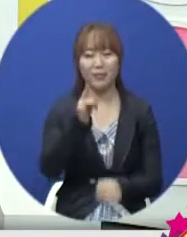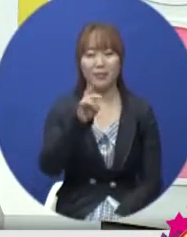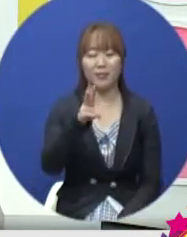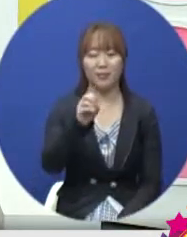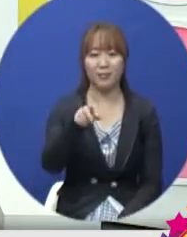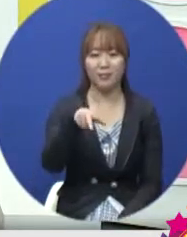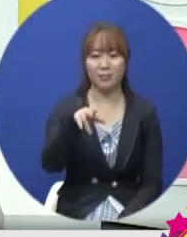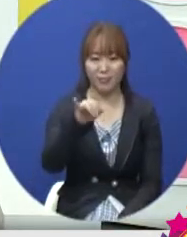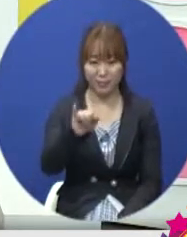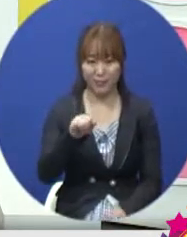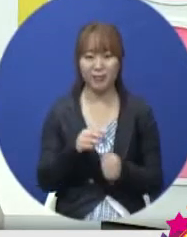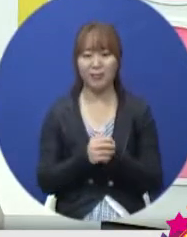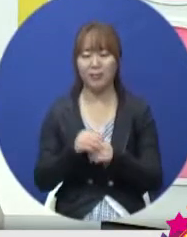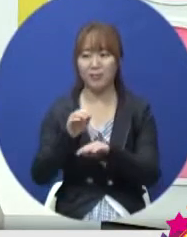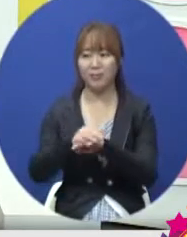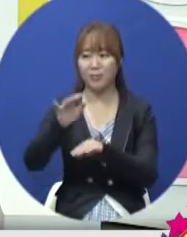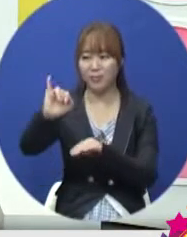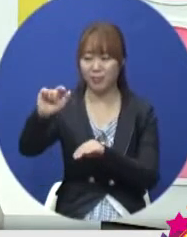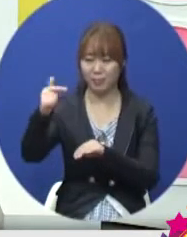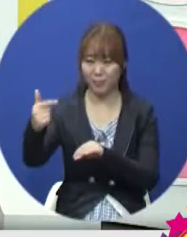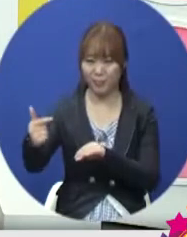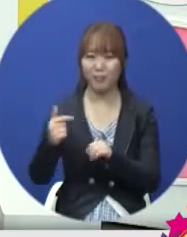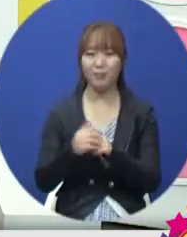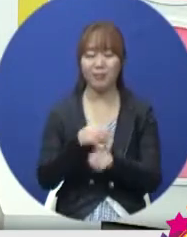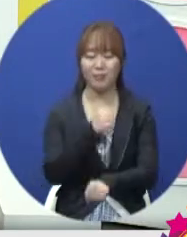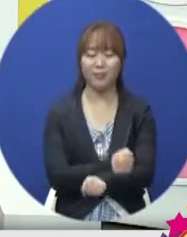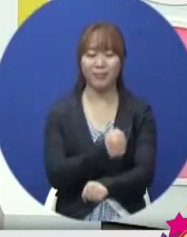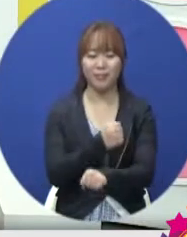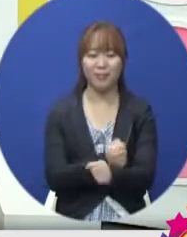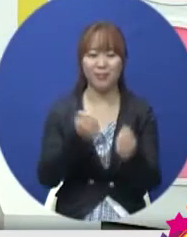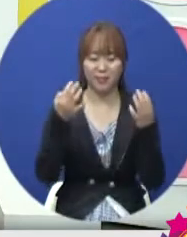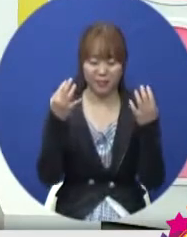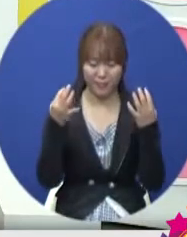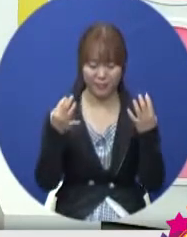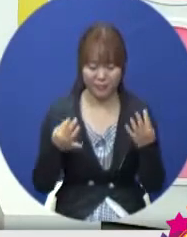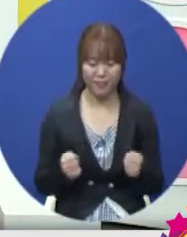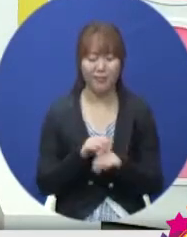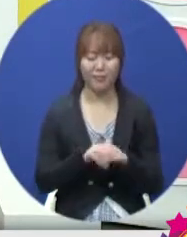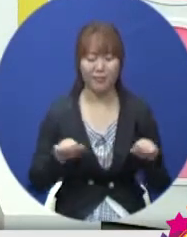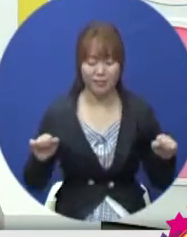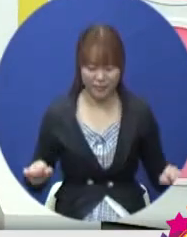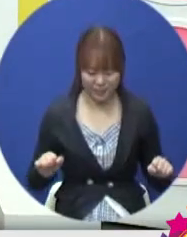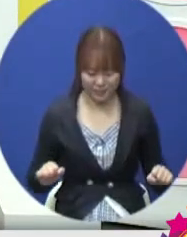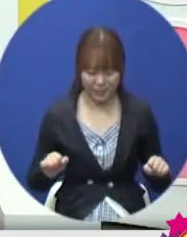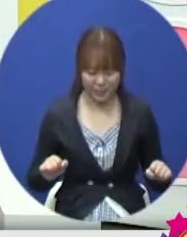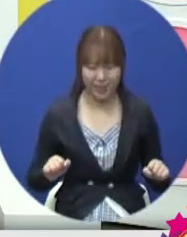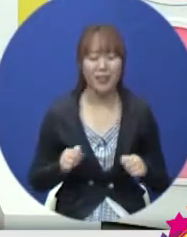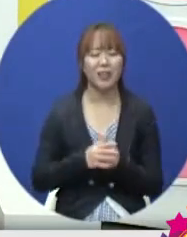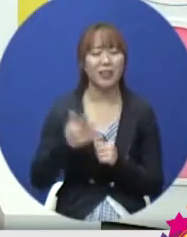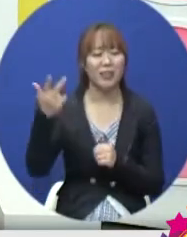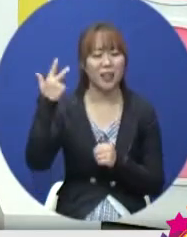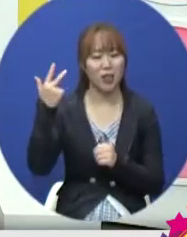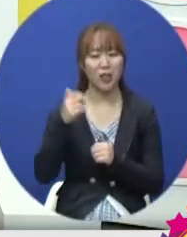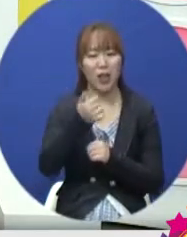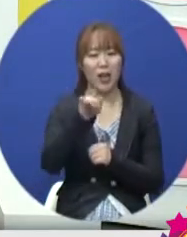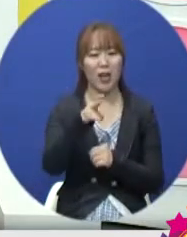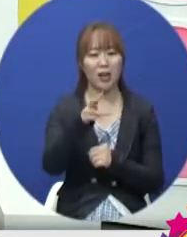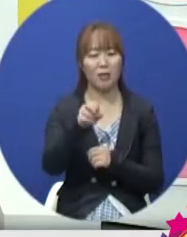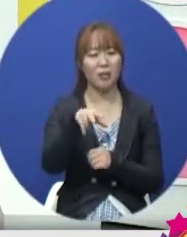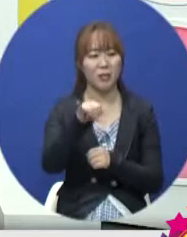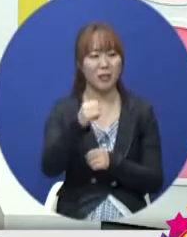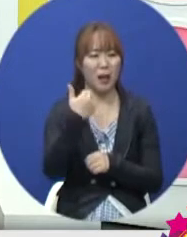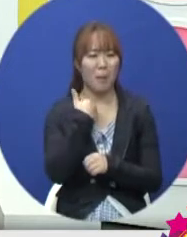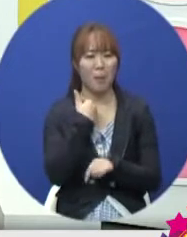씨. 네. 손빈 씨. 네. 수고가 많으십니다. 네, 안녕하세요. 네. 어머니. 지난주에는 함영지 씨가 왜